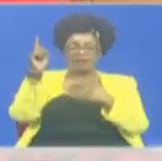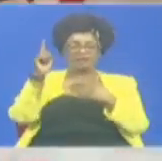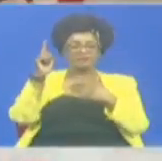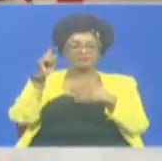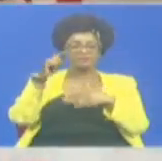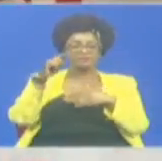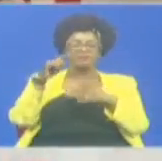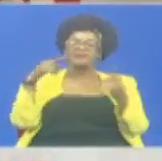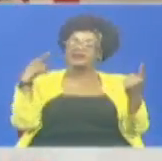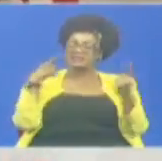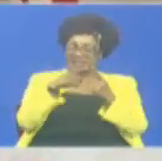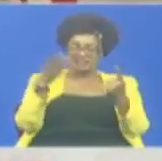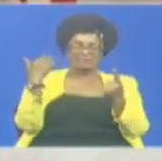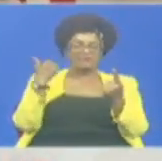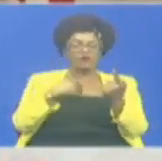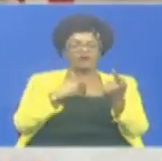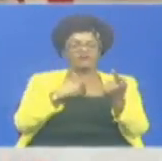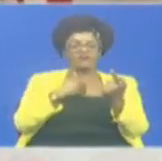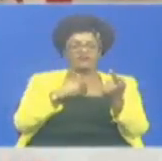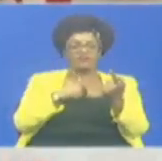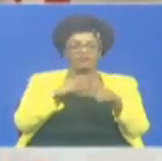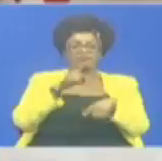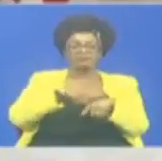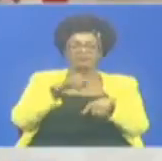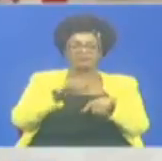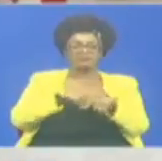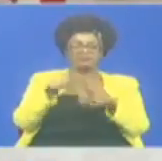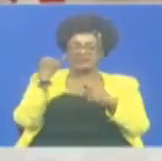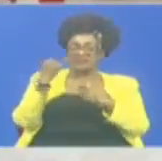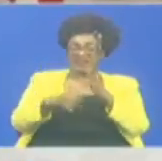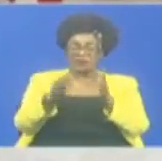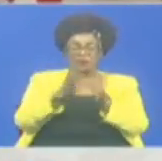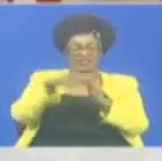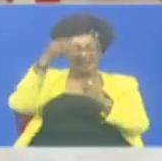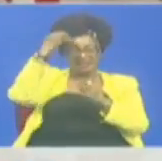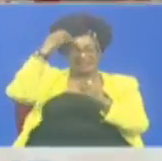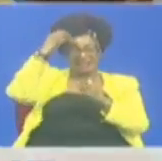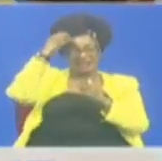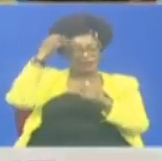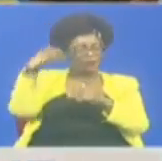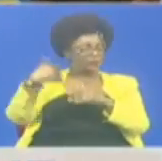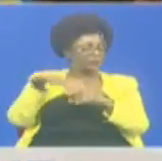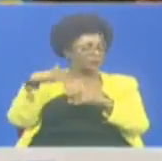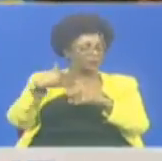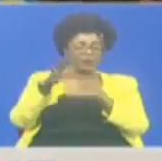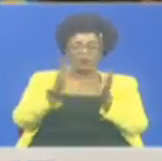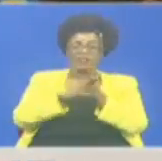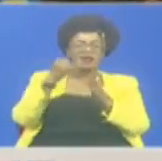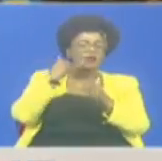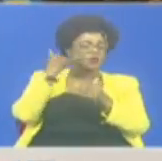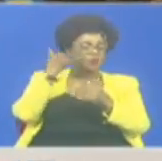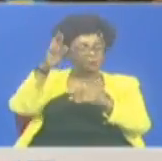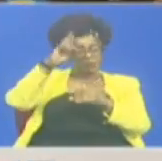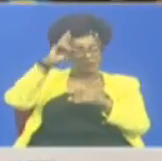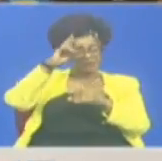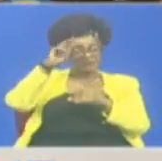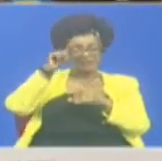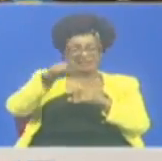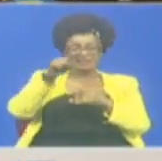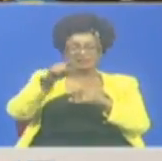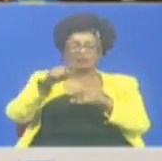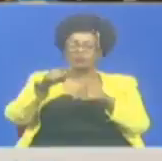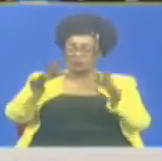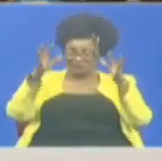Hiyo ndio target tulikuwa tumeweka. Wakati tulikuwa final na Kitale. Kitale FC na Nakuru Police. Hiyo ndio determining ya kuingia kwa